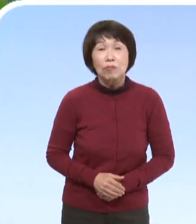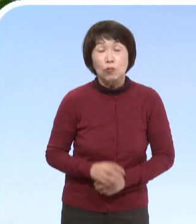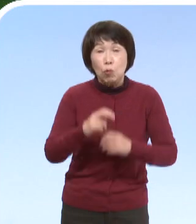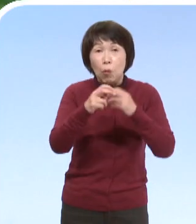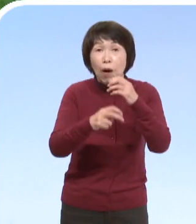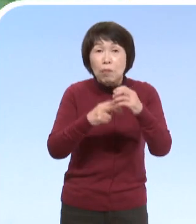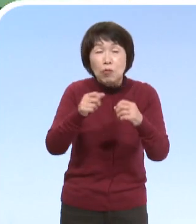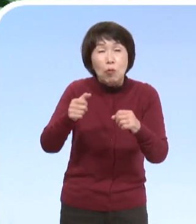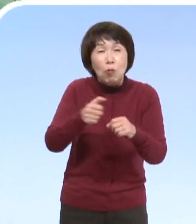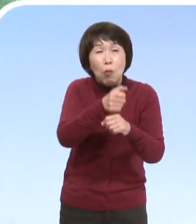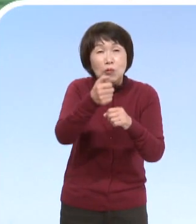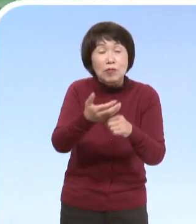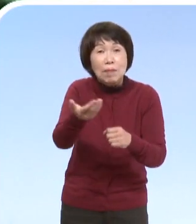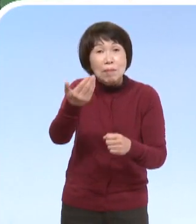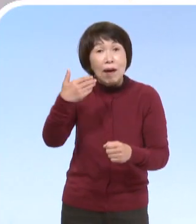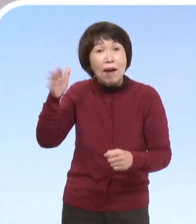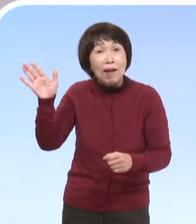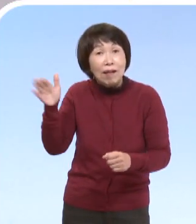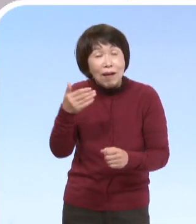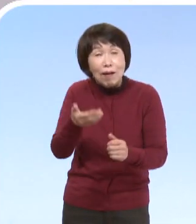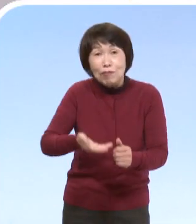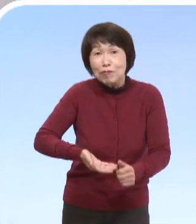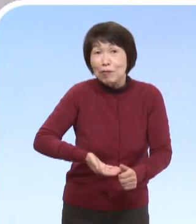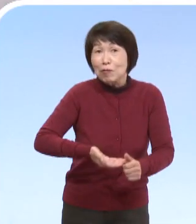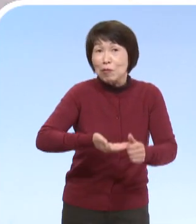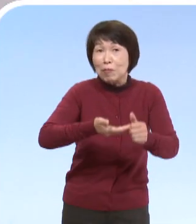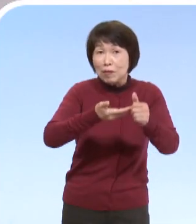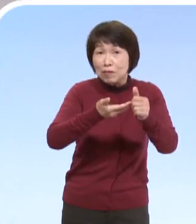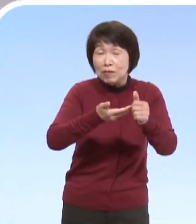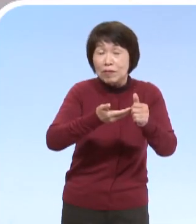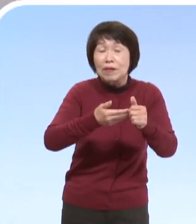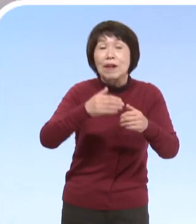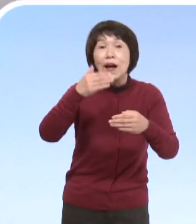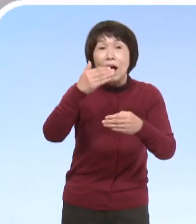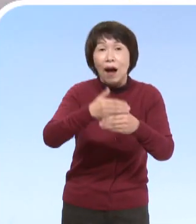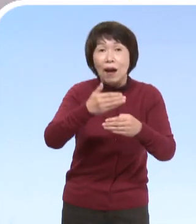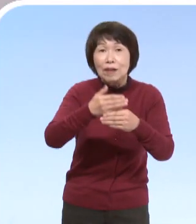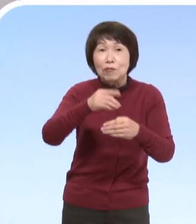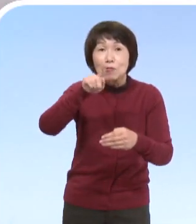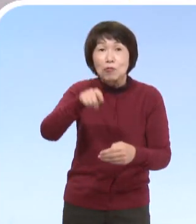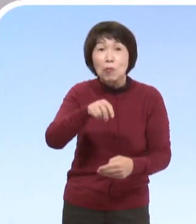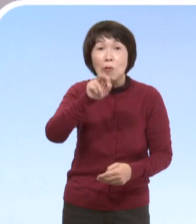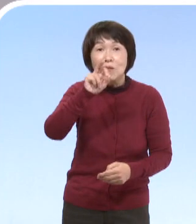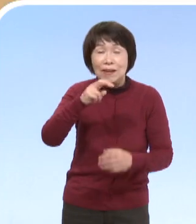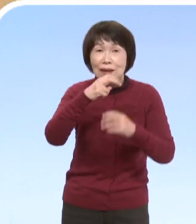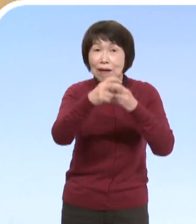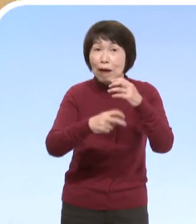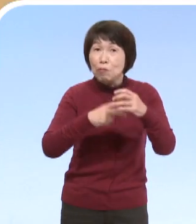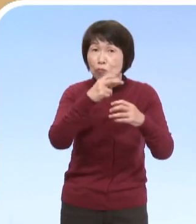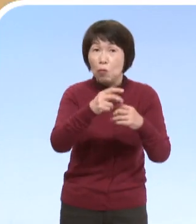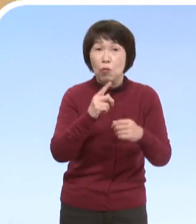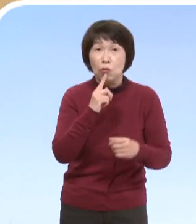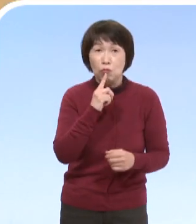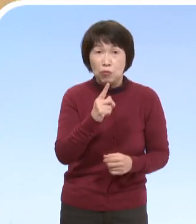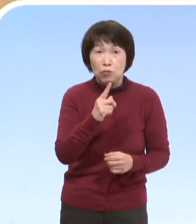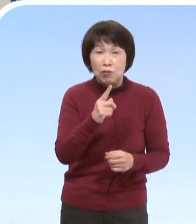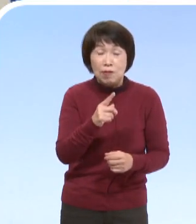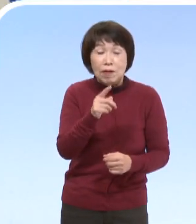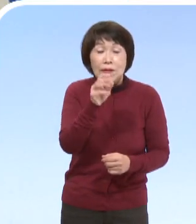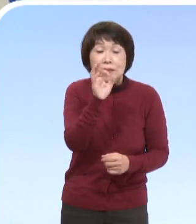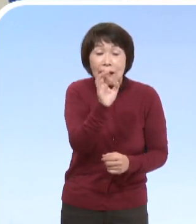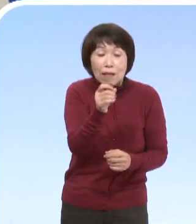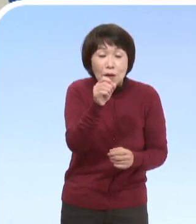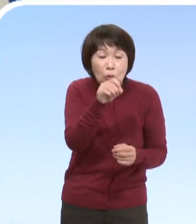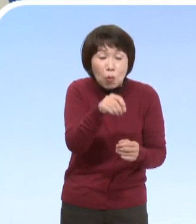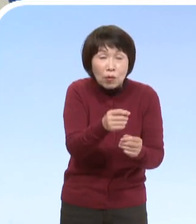よそ50年前から栽培されている市の伝統野菜、相生のせかんぴょう。 種から育てて